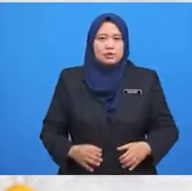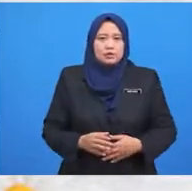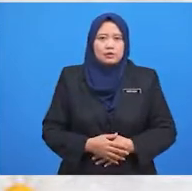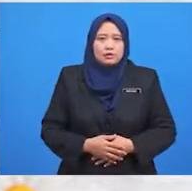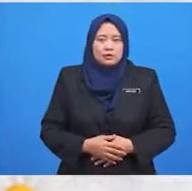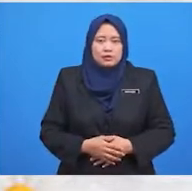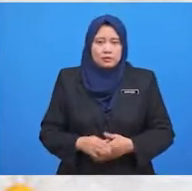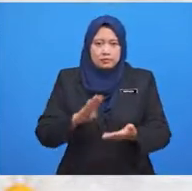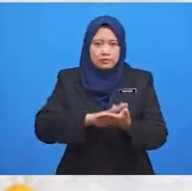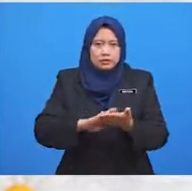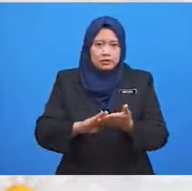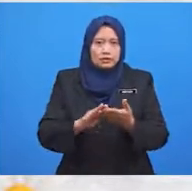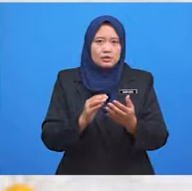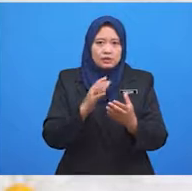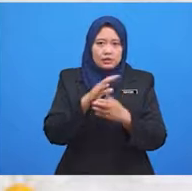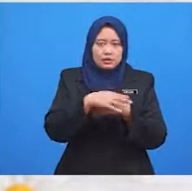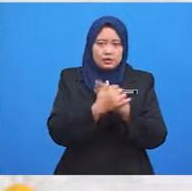sebelum melakukan rawatan.